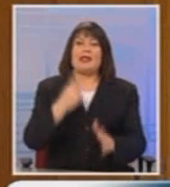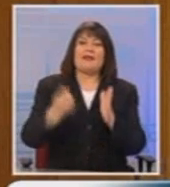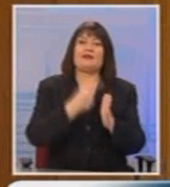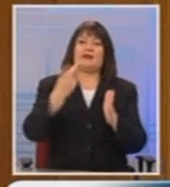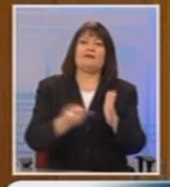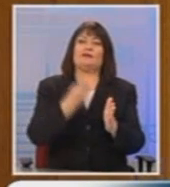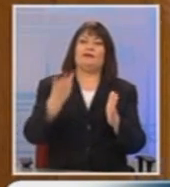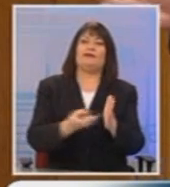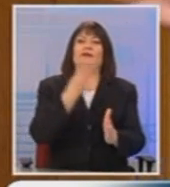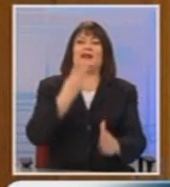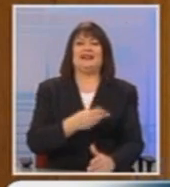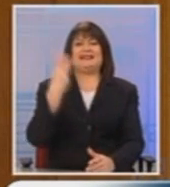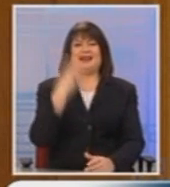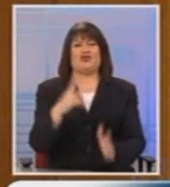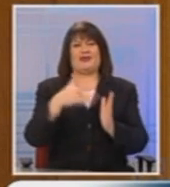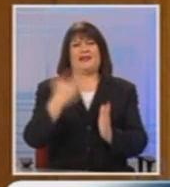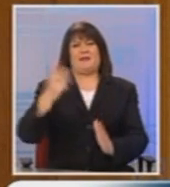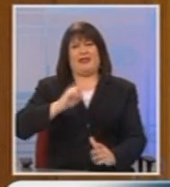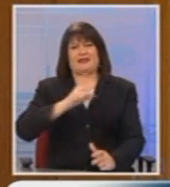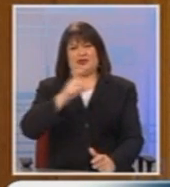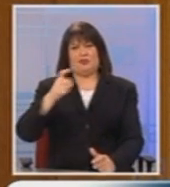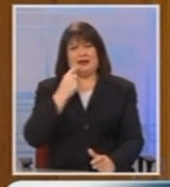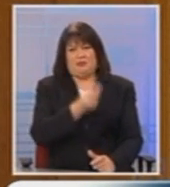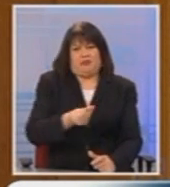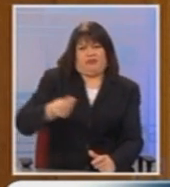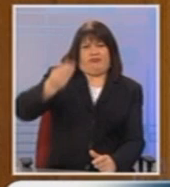τα κάνει 315 δισεκατομμύρια,